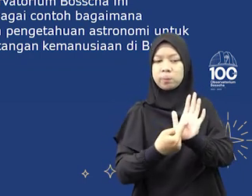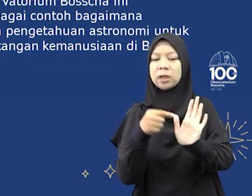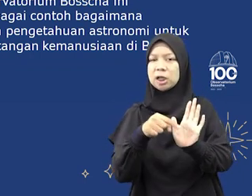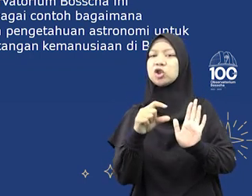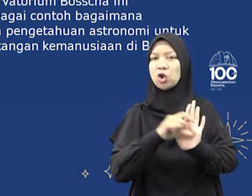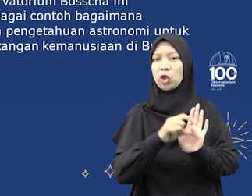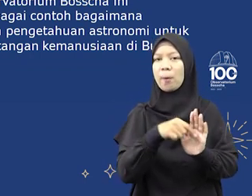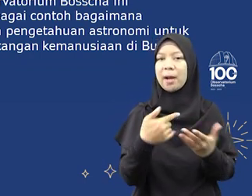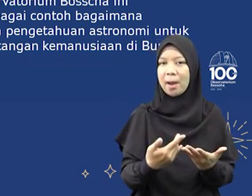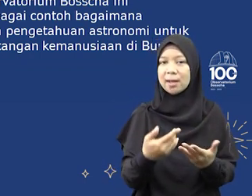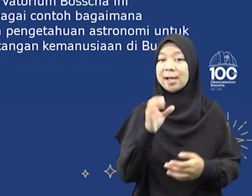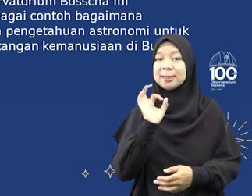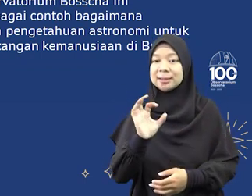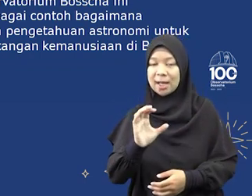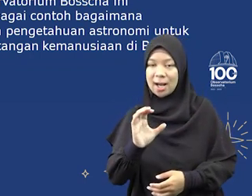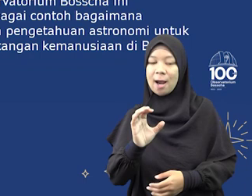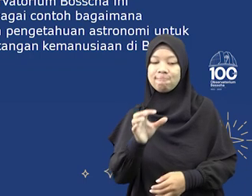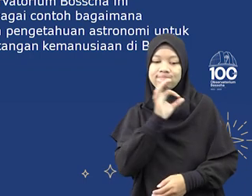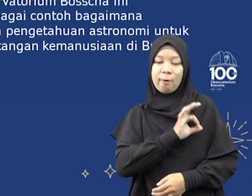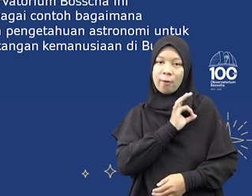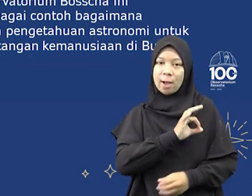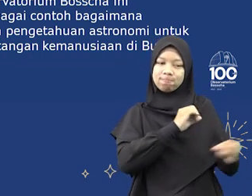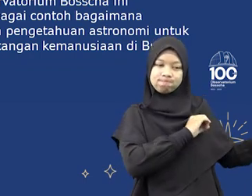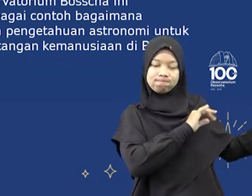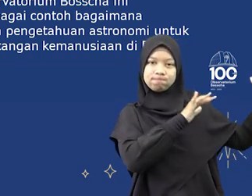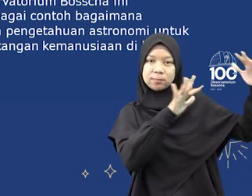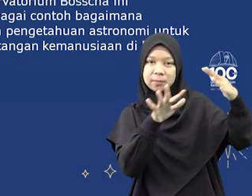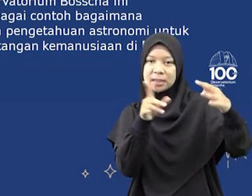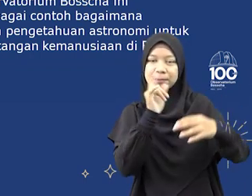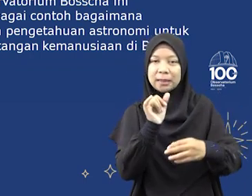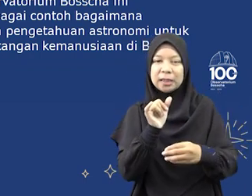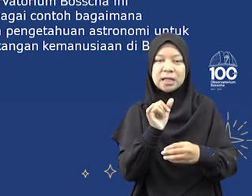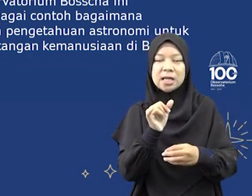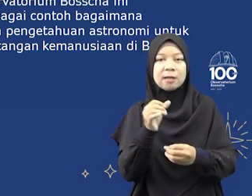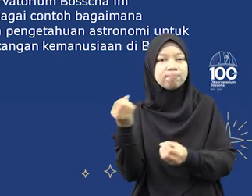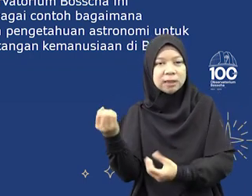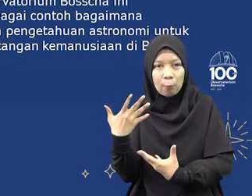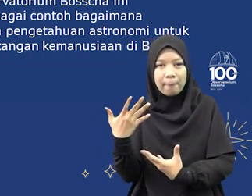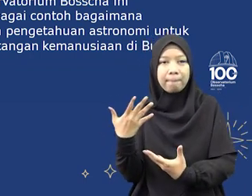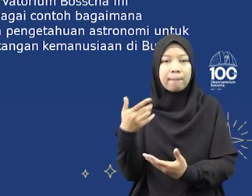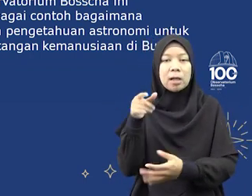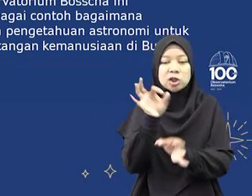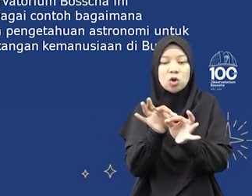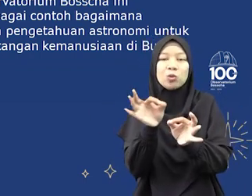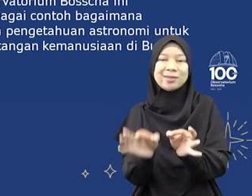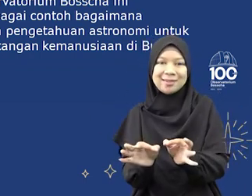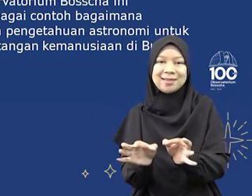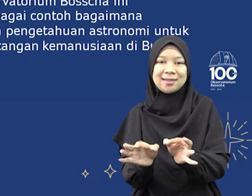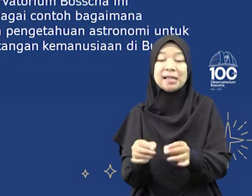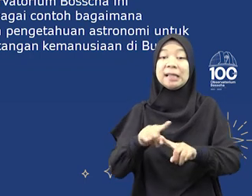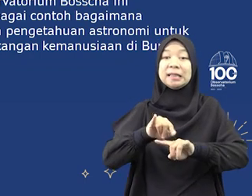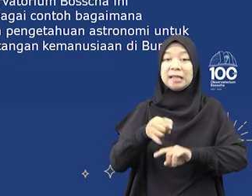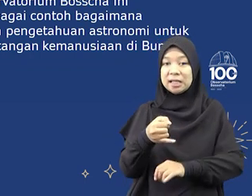pengetahuan astronomi untuk menjawab tantangan kemanusiaan di bumi dewasa ini jadi ITB itu bukan